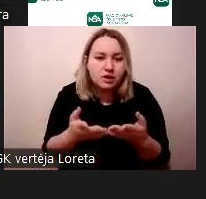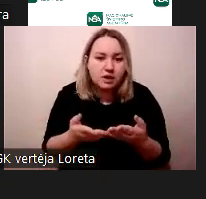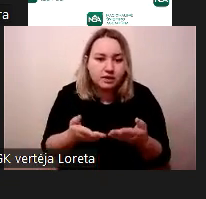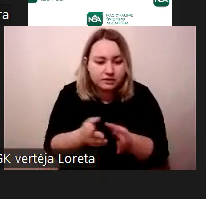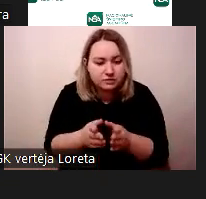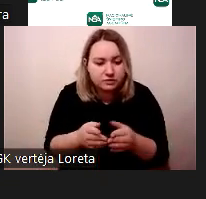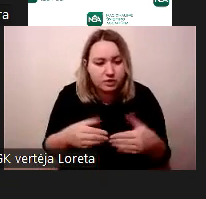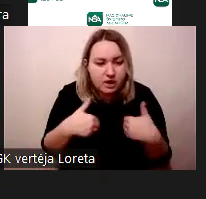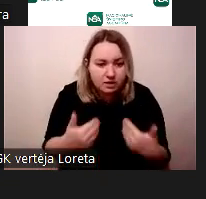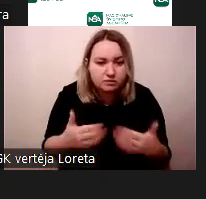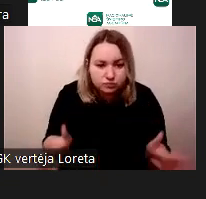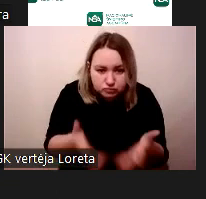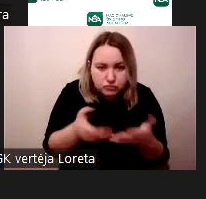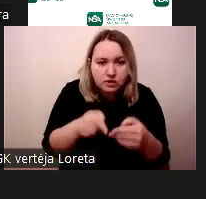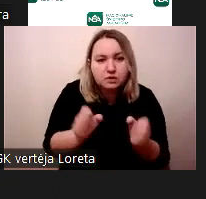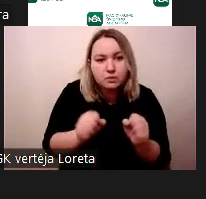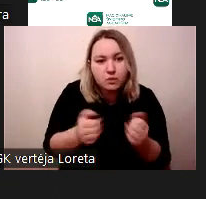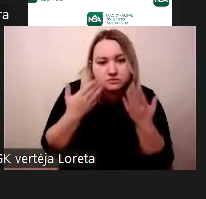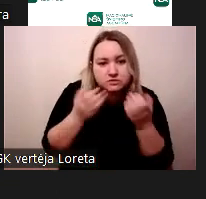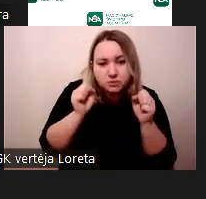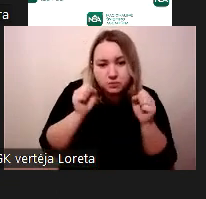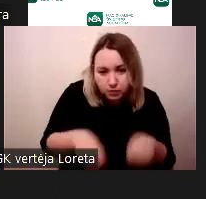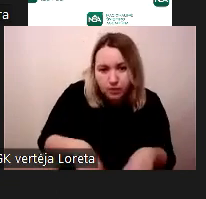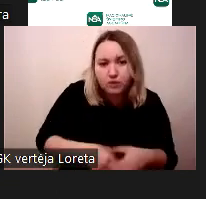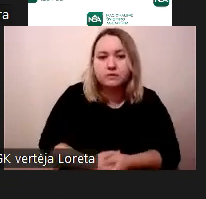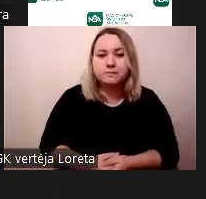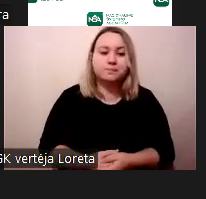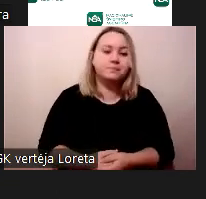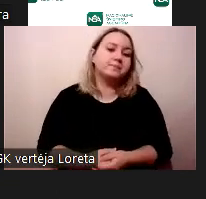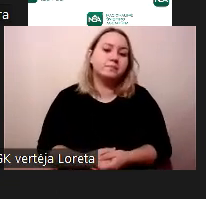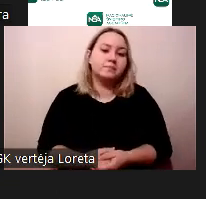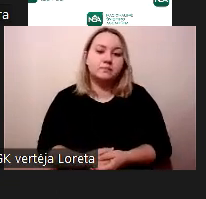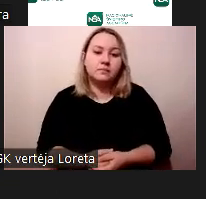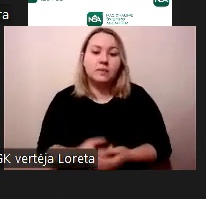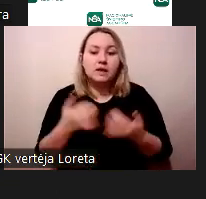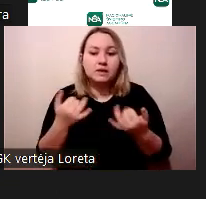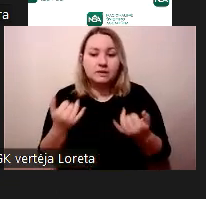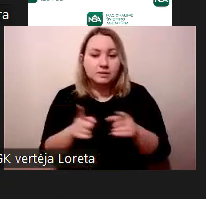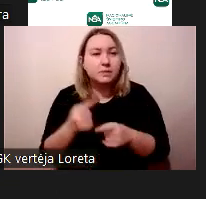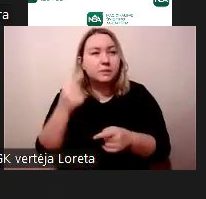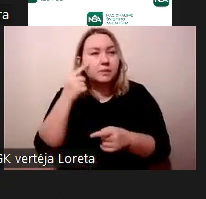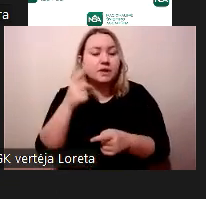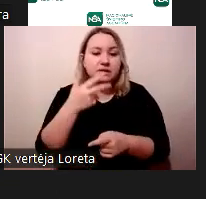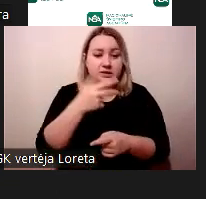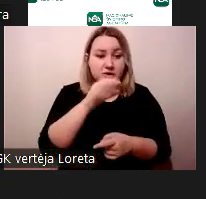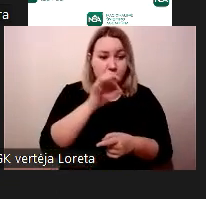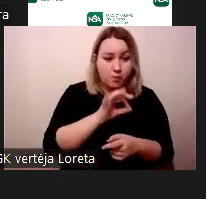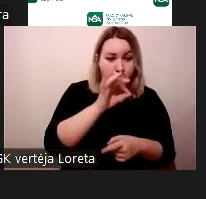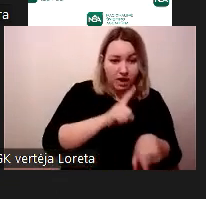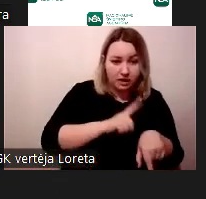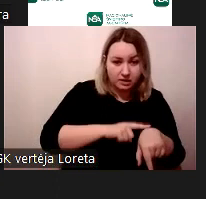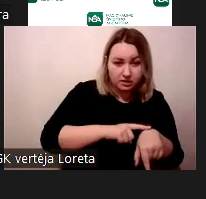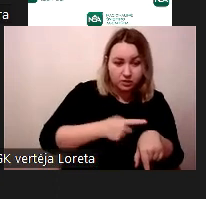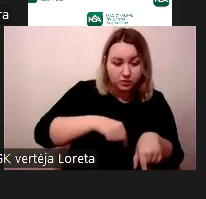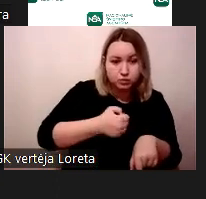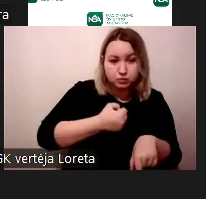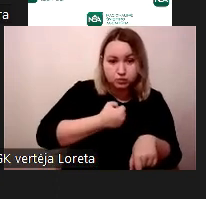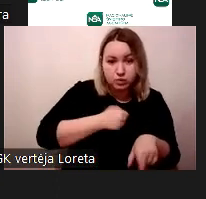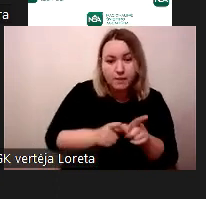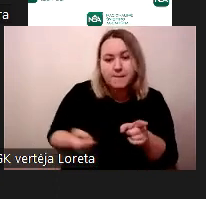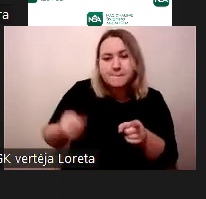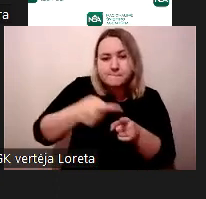skatinti. Ir dabar mes prisiminsime, kad 30% laiko turime papildomai